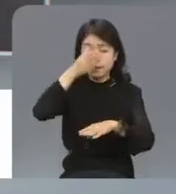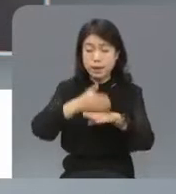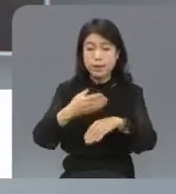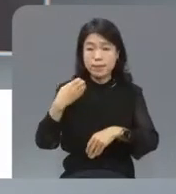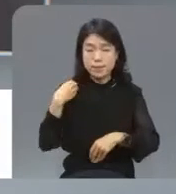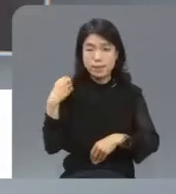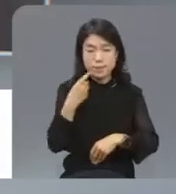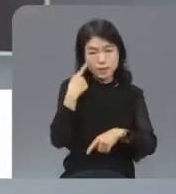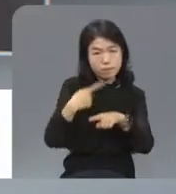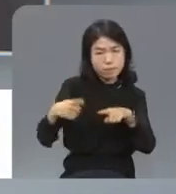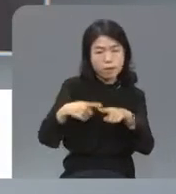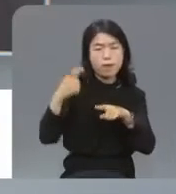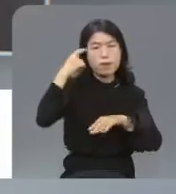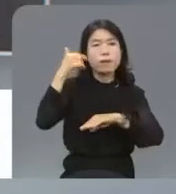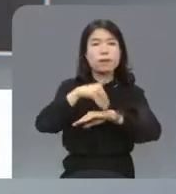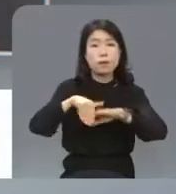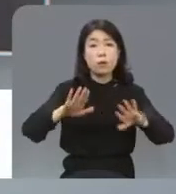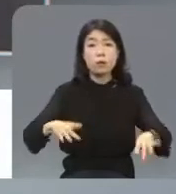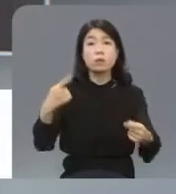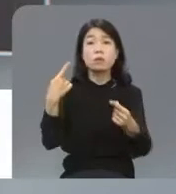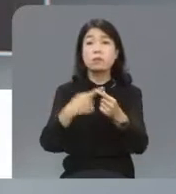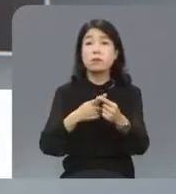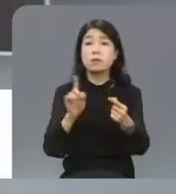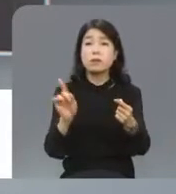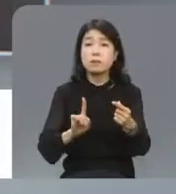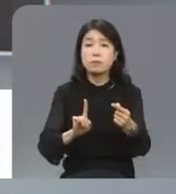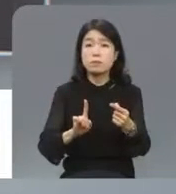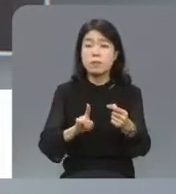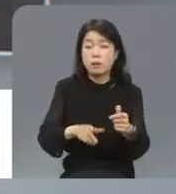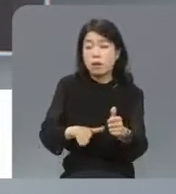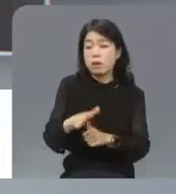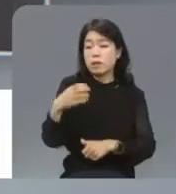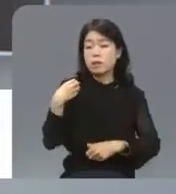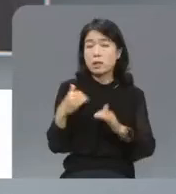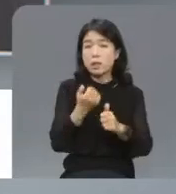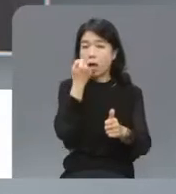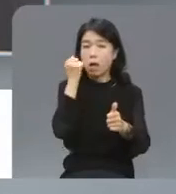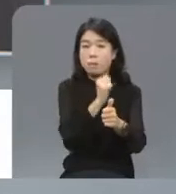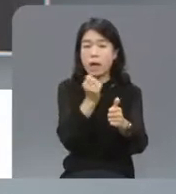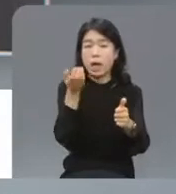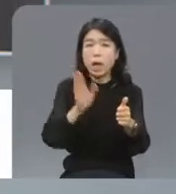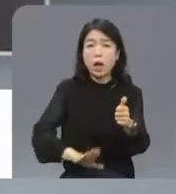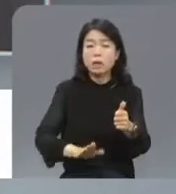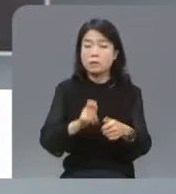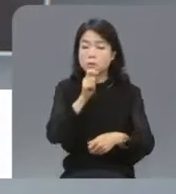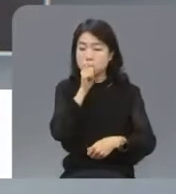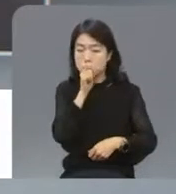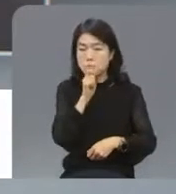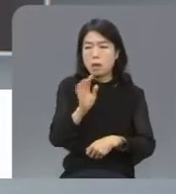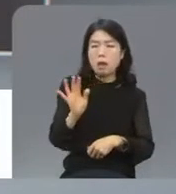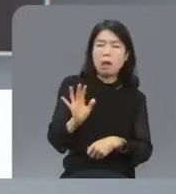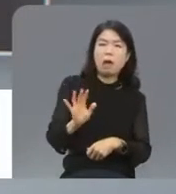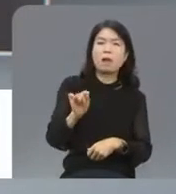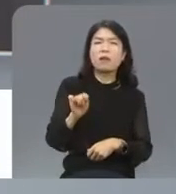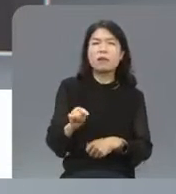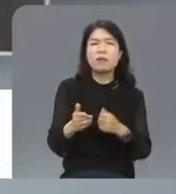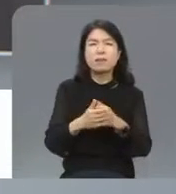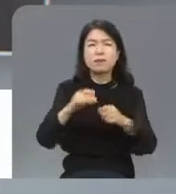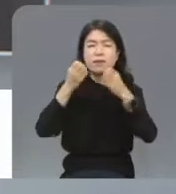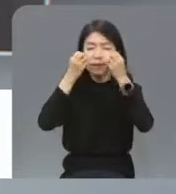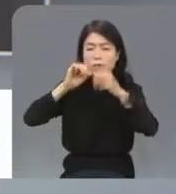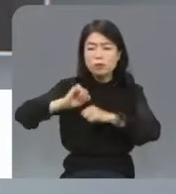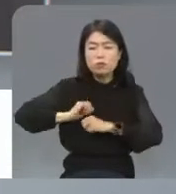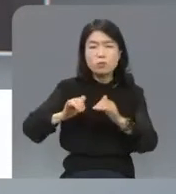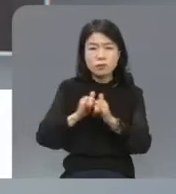묻기로 했습니다. 오늘은 그 첫 순서로 학살 책임자로 지목되지만 침묵과 회피로 일관하는 신군부